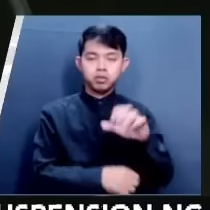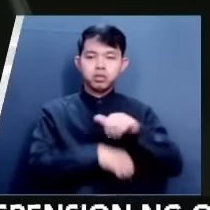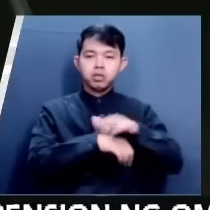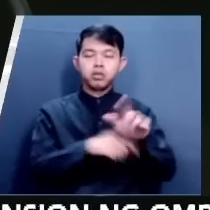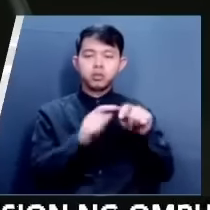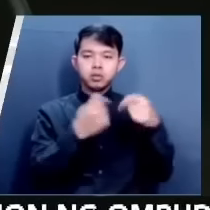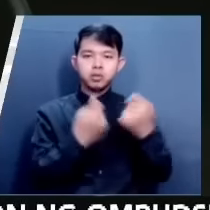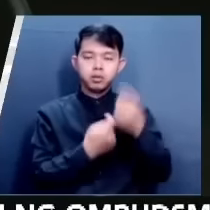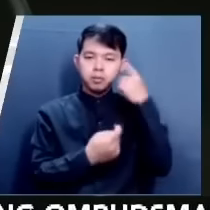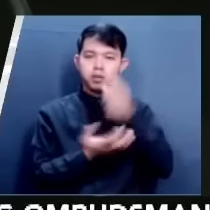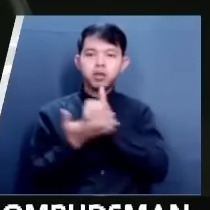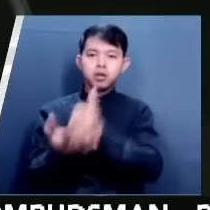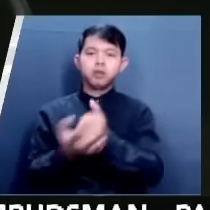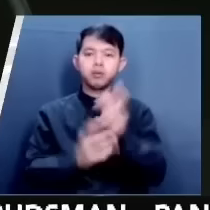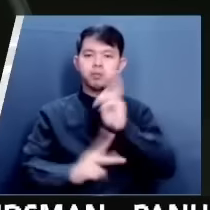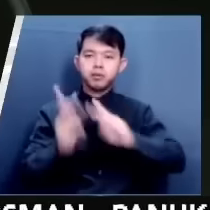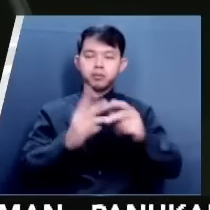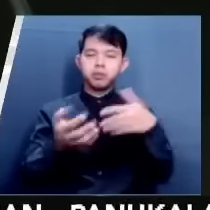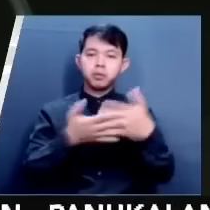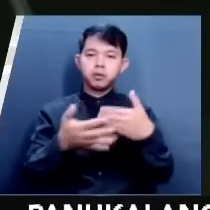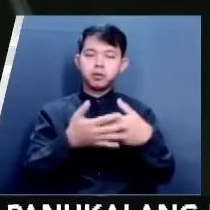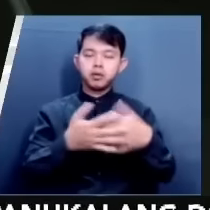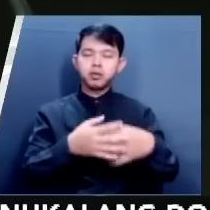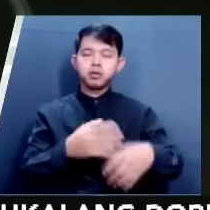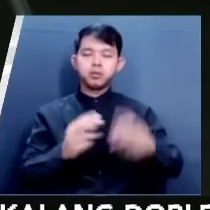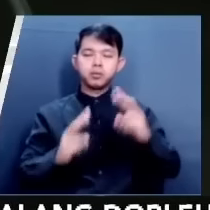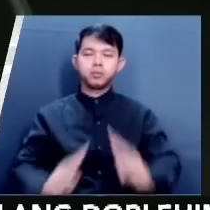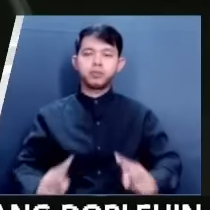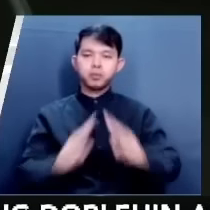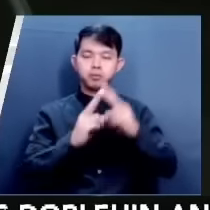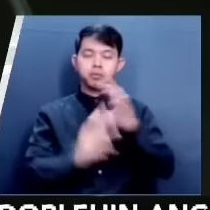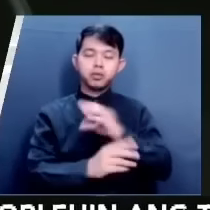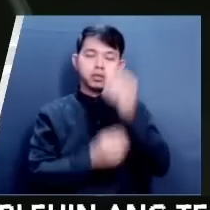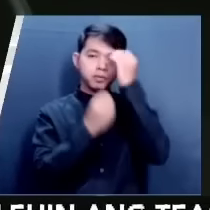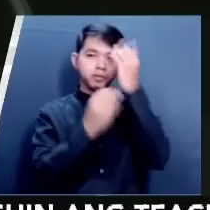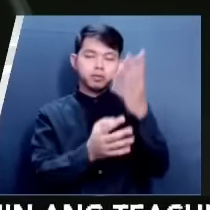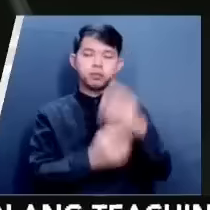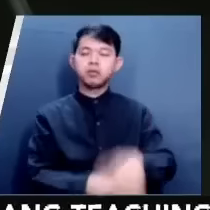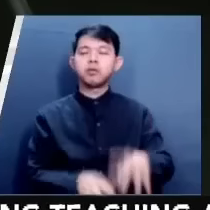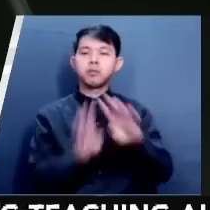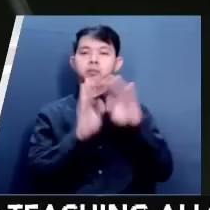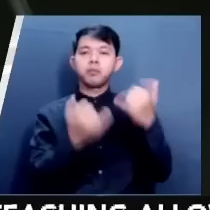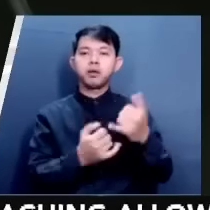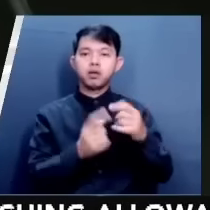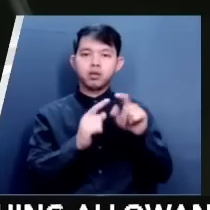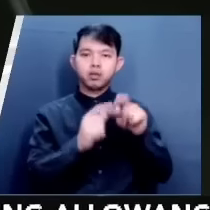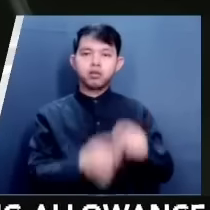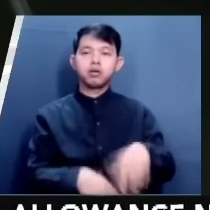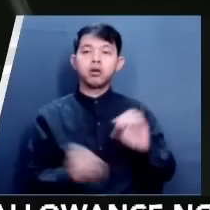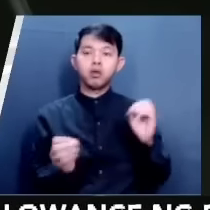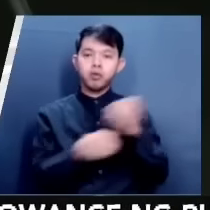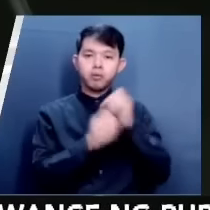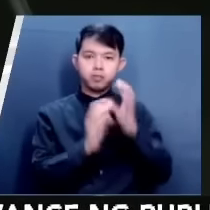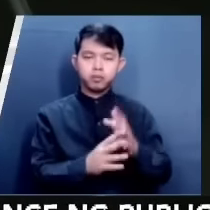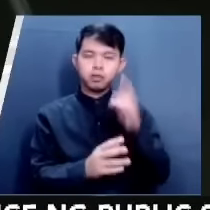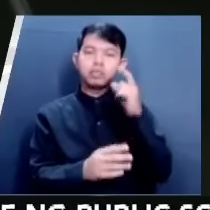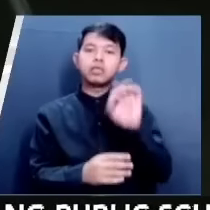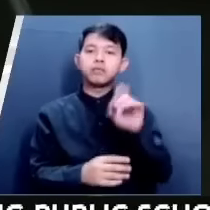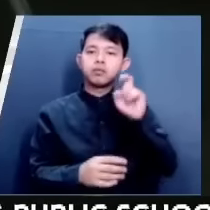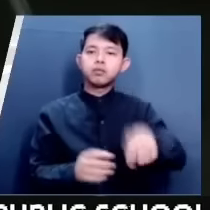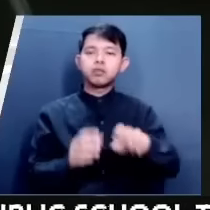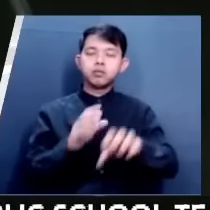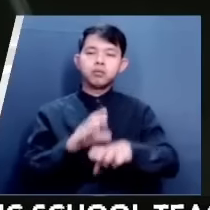officials at mga barangay tanod sakaling magsagawa ng preemptive evacuation. Sa ngayon, nagpupulong ang alkalde ng lungsod at